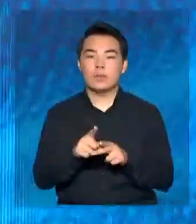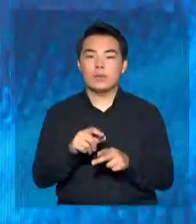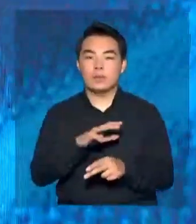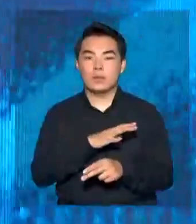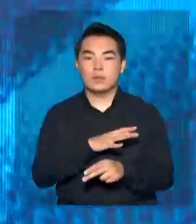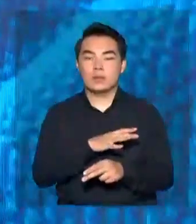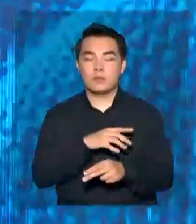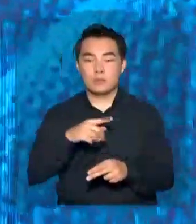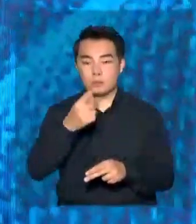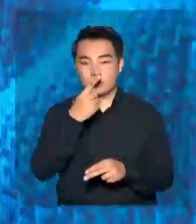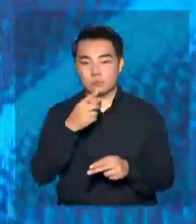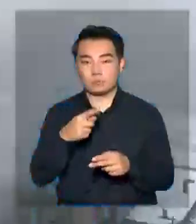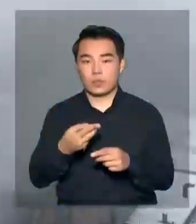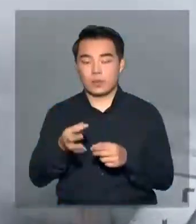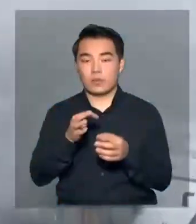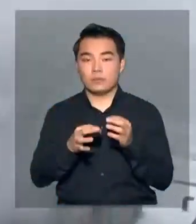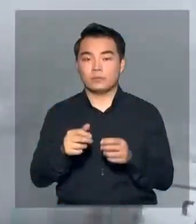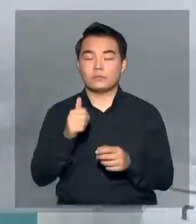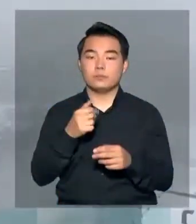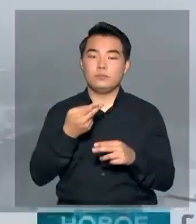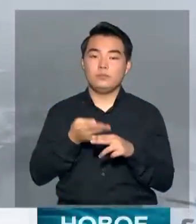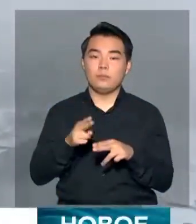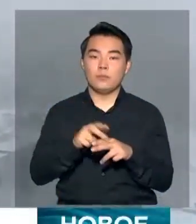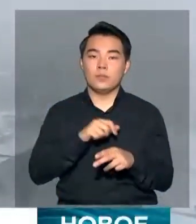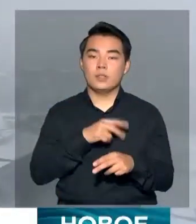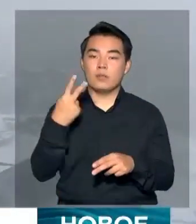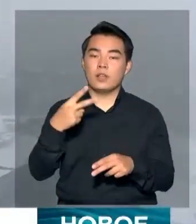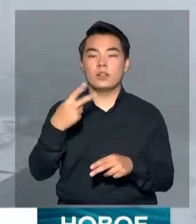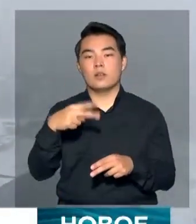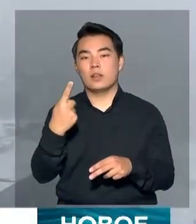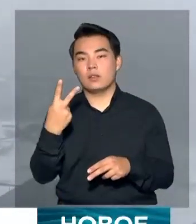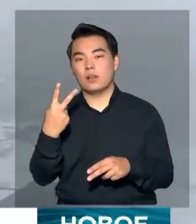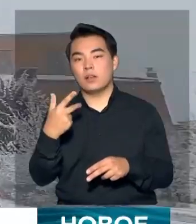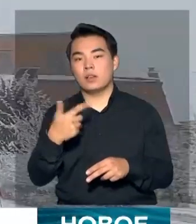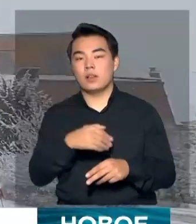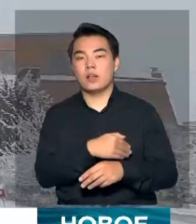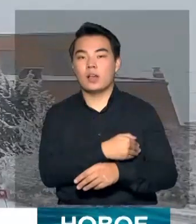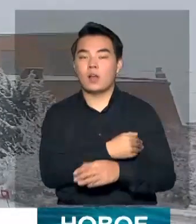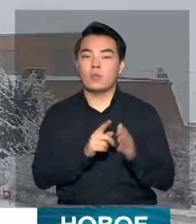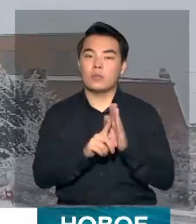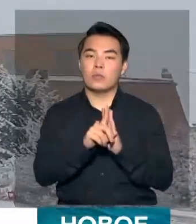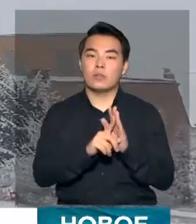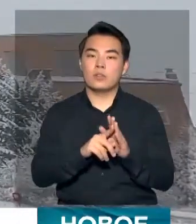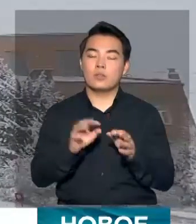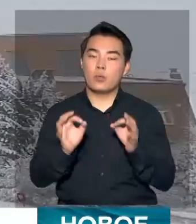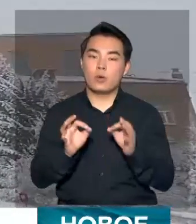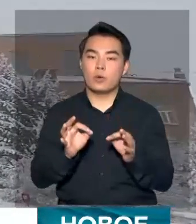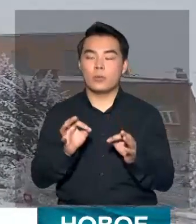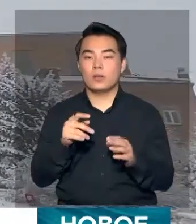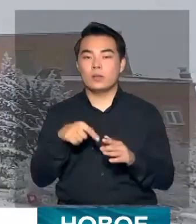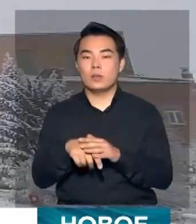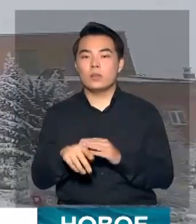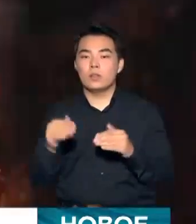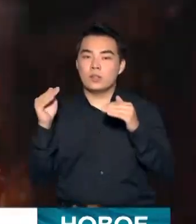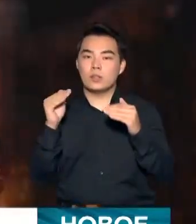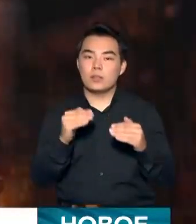строя накануне. Средняя температура в домах горожан достигла 20-22 градусов, что уже ближе к норме. Снижается в